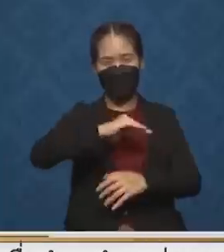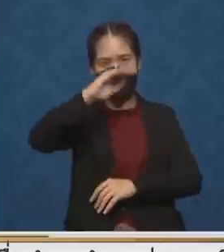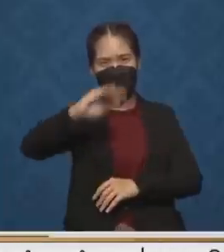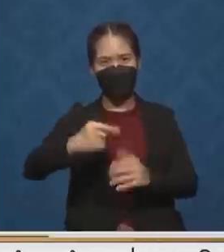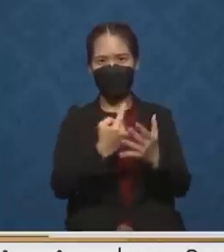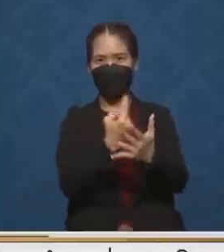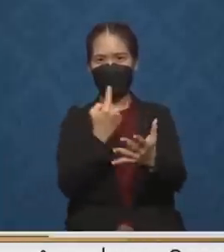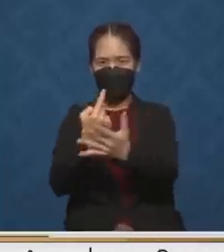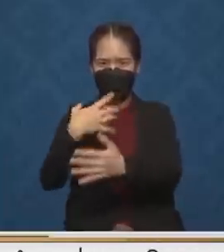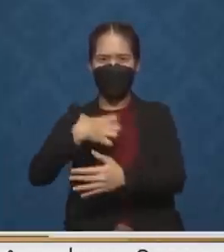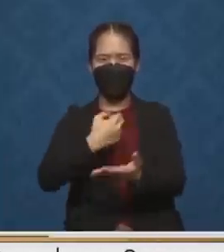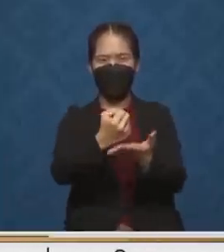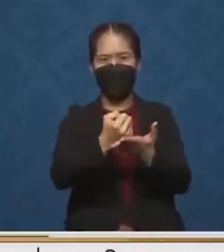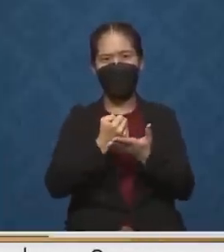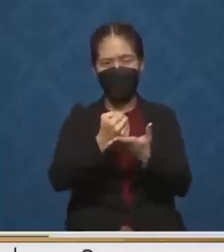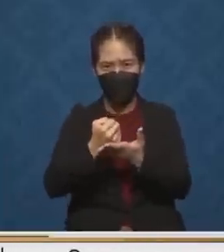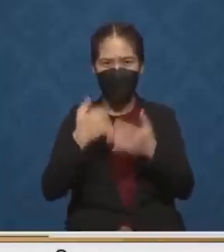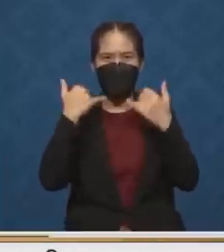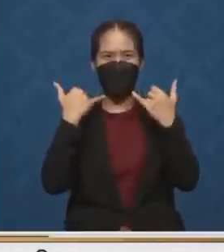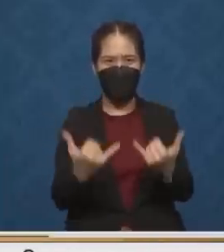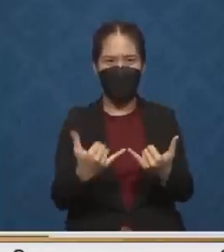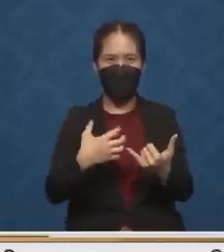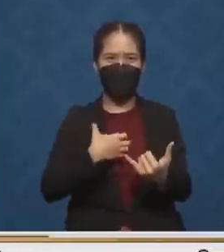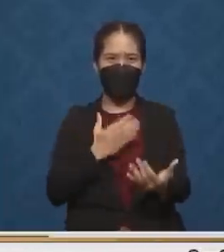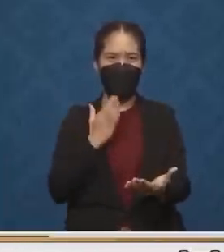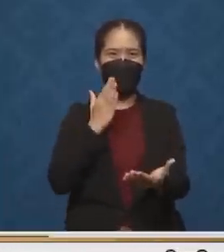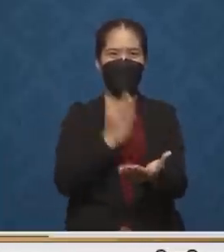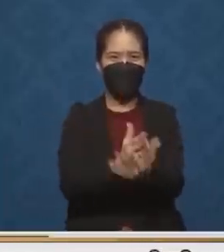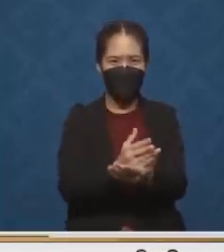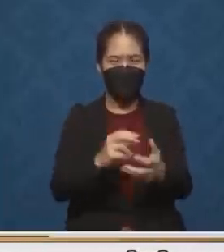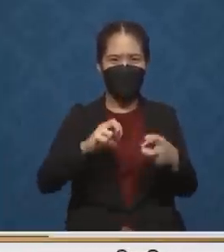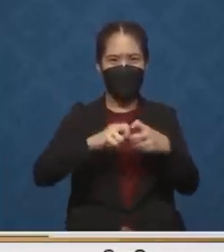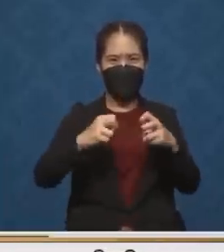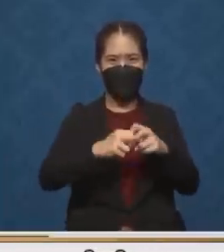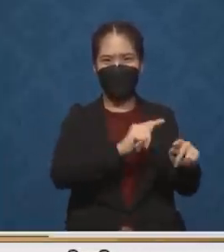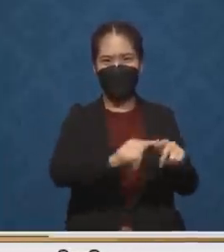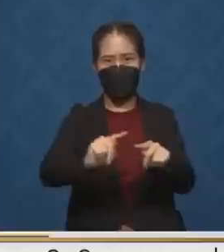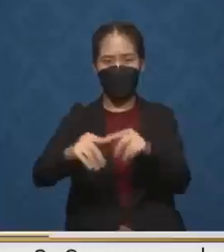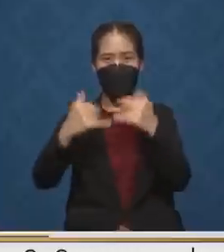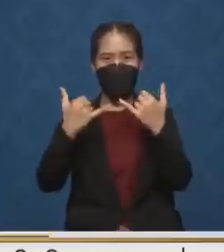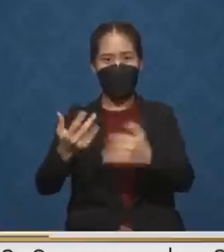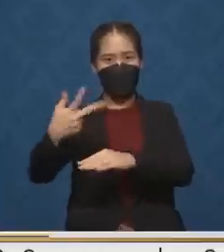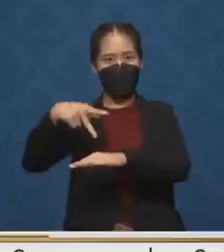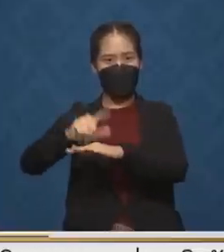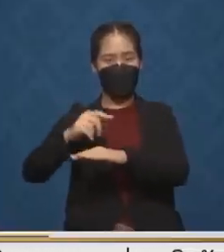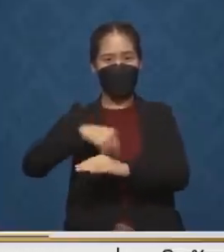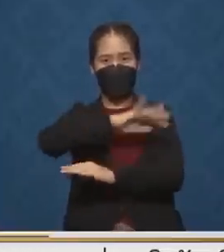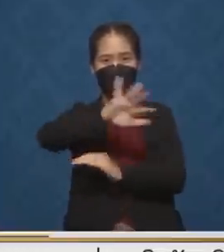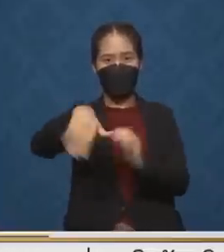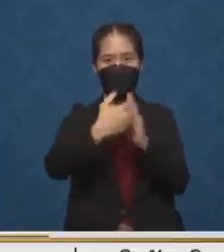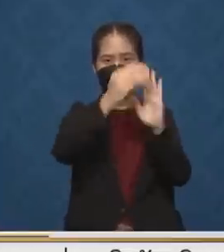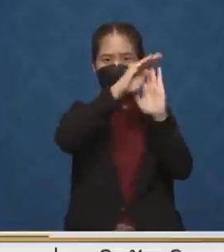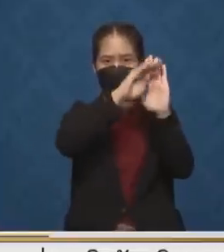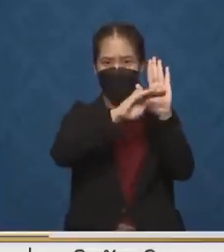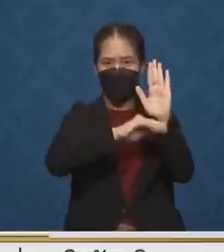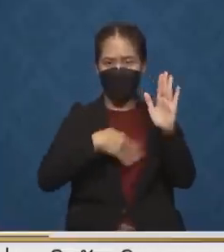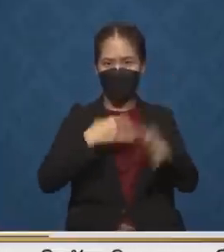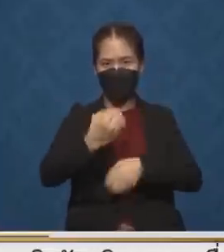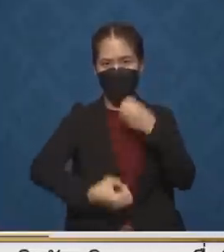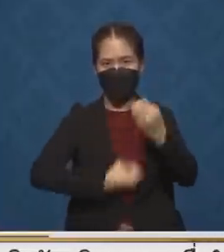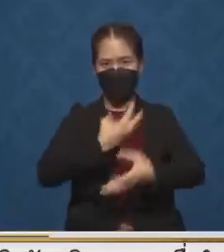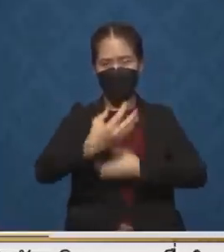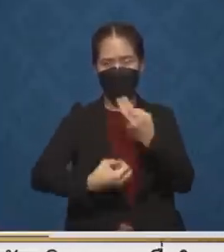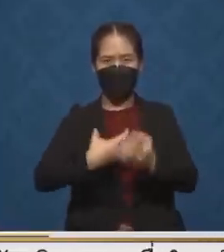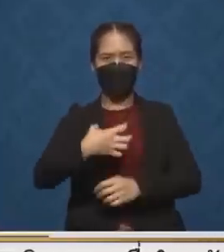นช่วยกันยุดยังภารกิจumuzั้งนี้เศียถี่ RB 1ทั้งหมดทผมกลวมานั้นเป็น